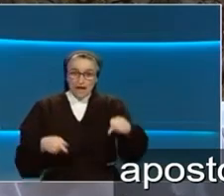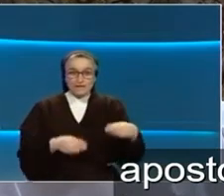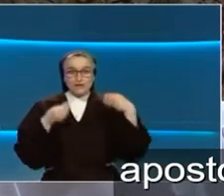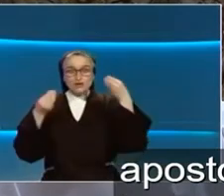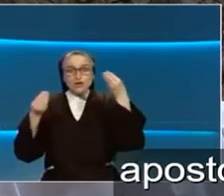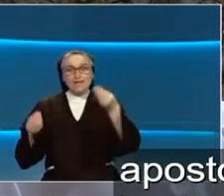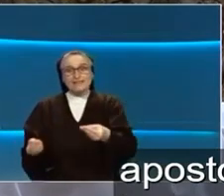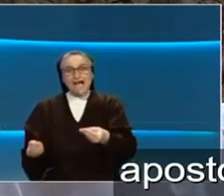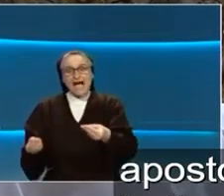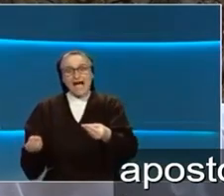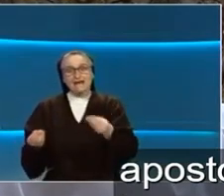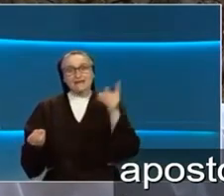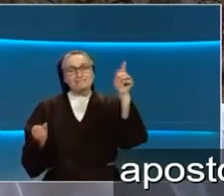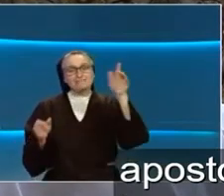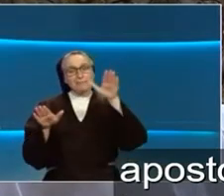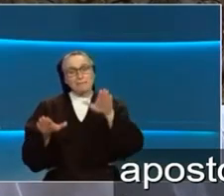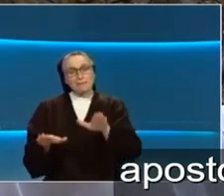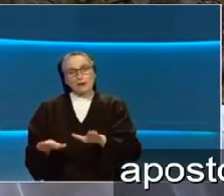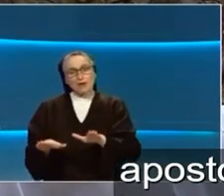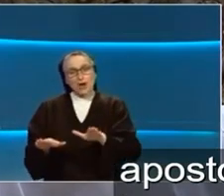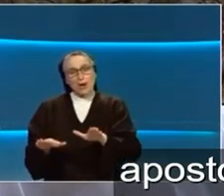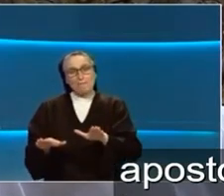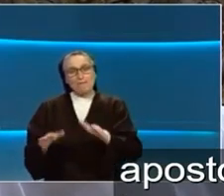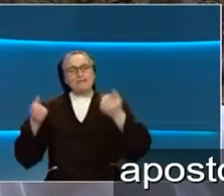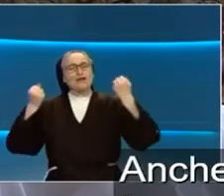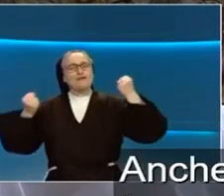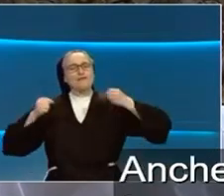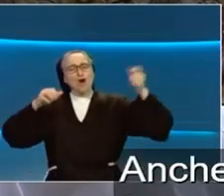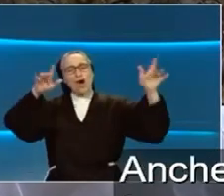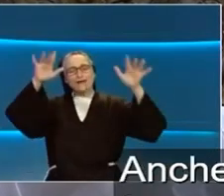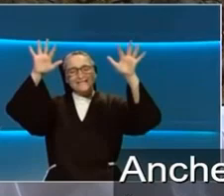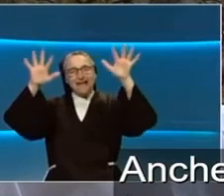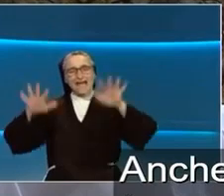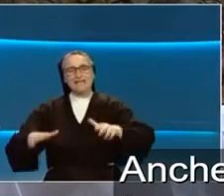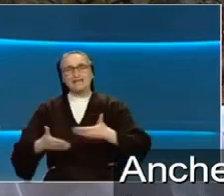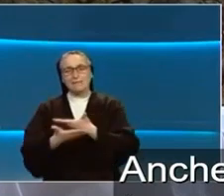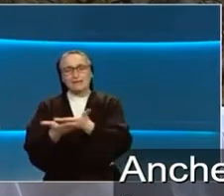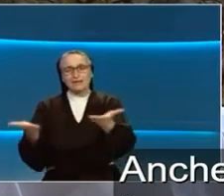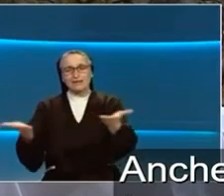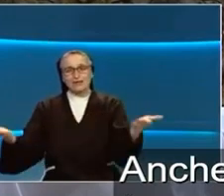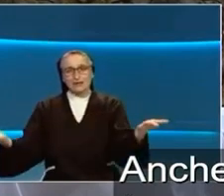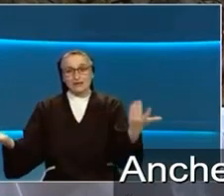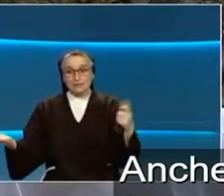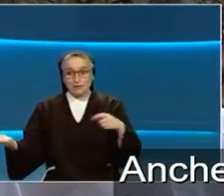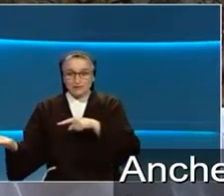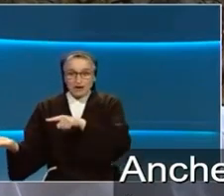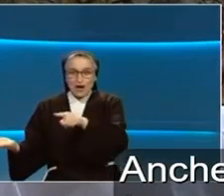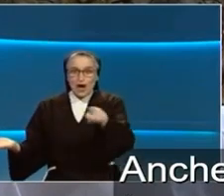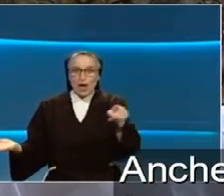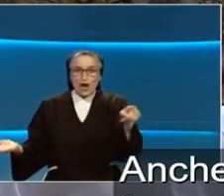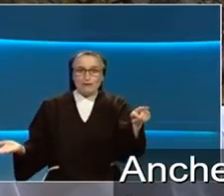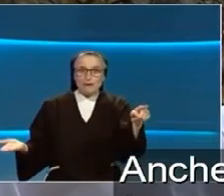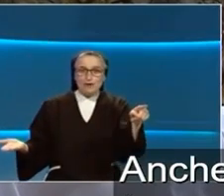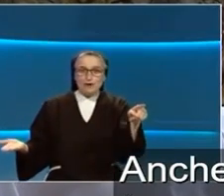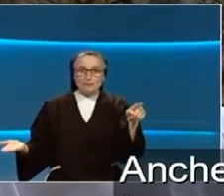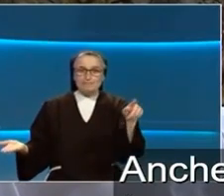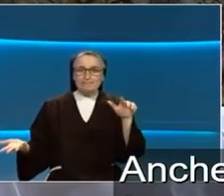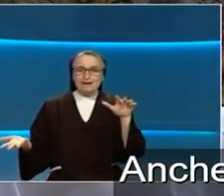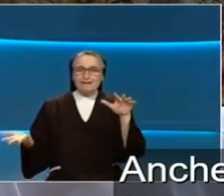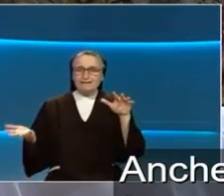riceverete, secondo la promessa, la forza dello Spirito Santo, perché resi